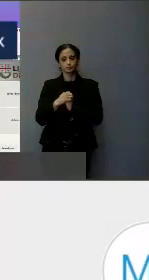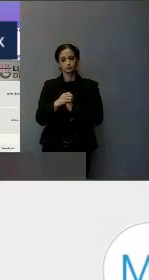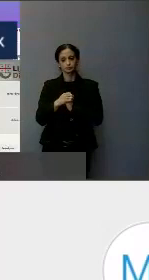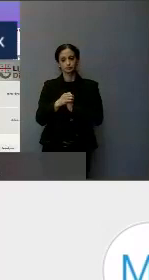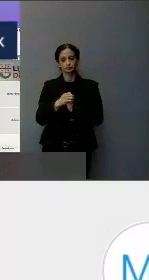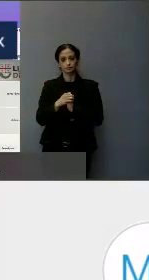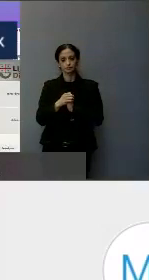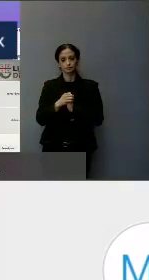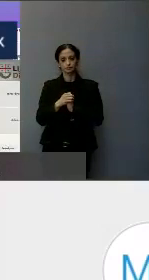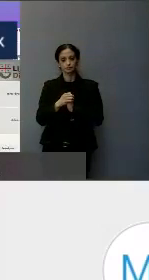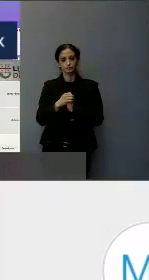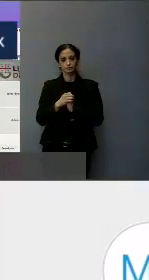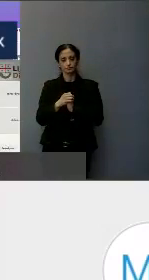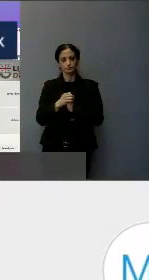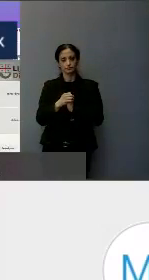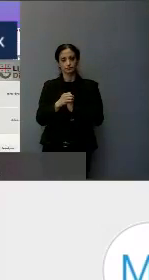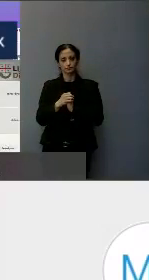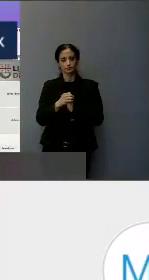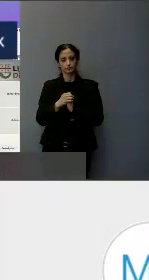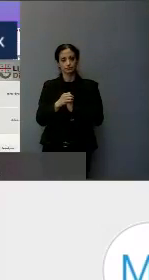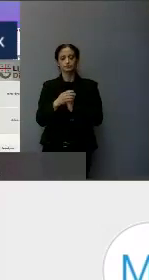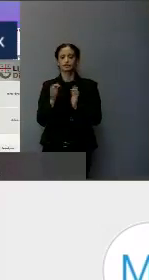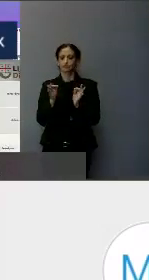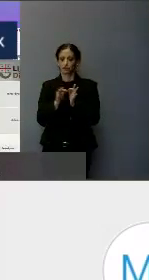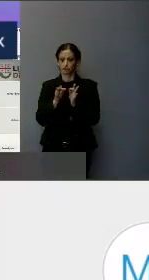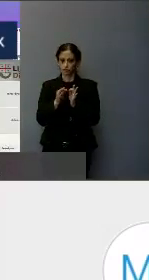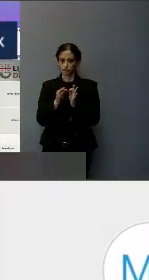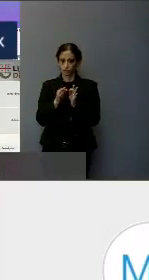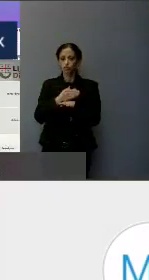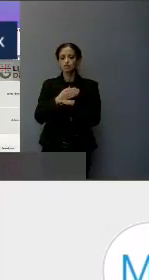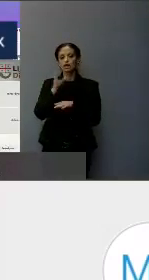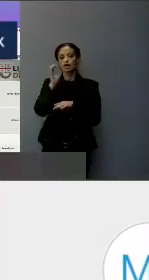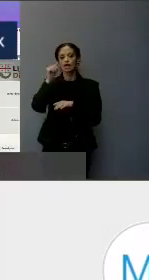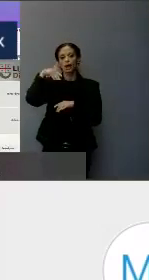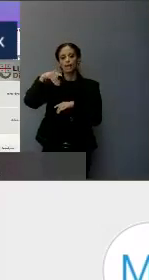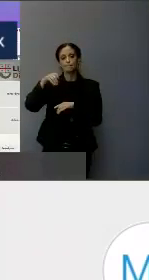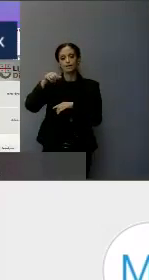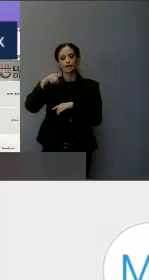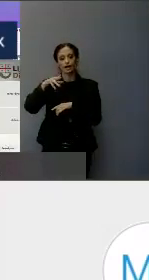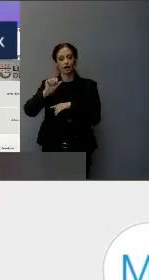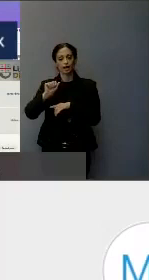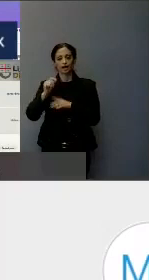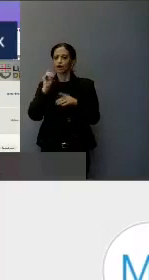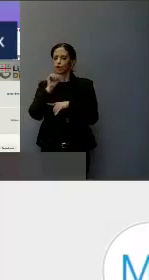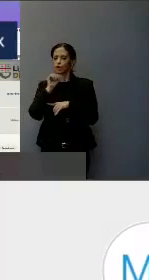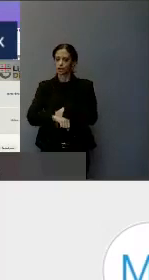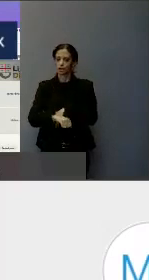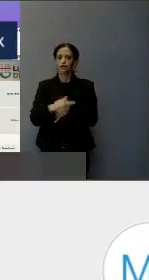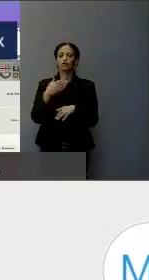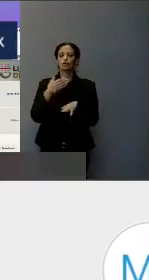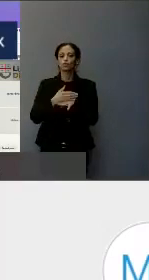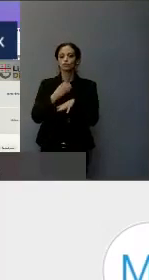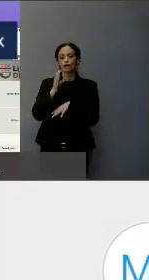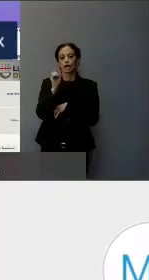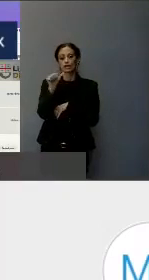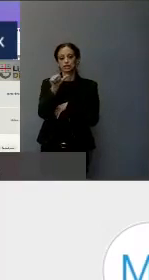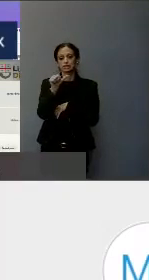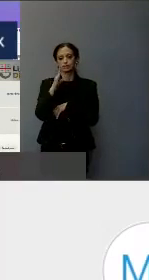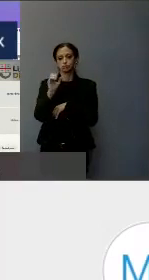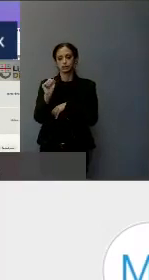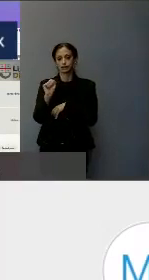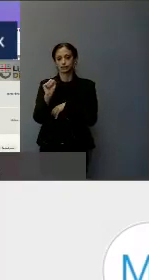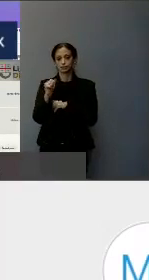favorevole signora popolari favorevole consigliere a campanella così il contrario consigliere cassiba